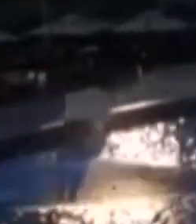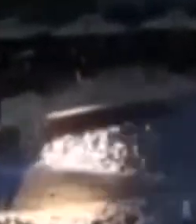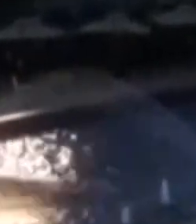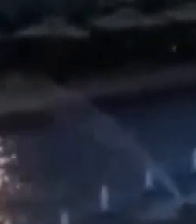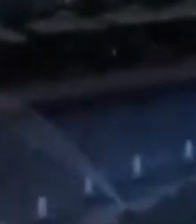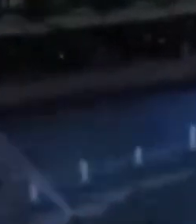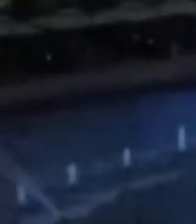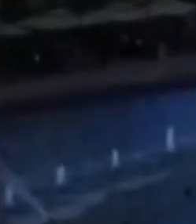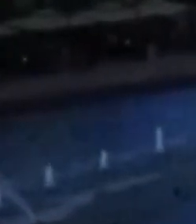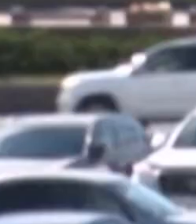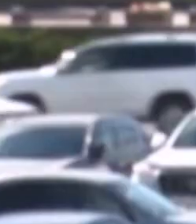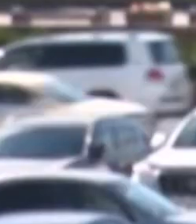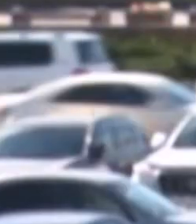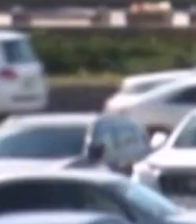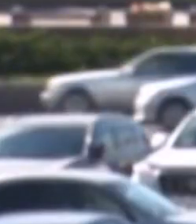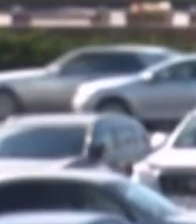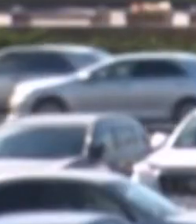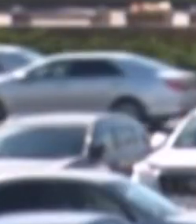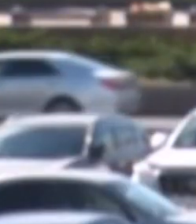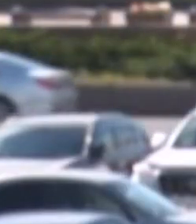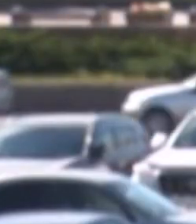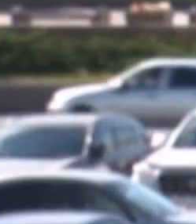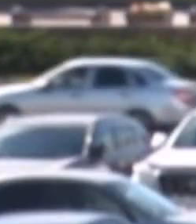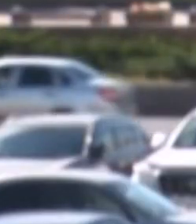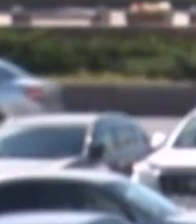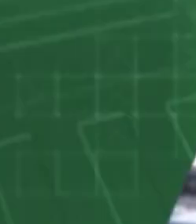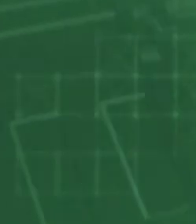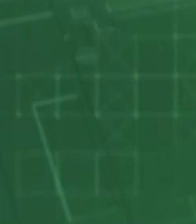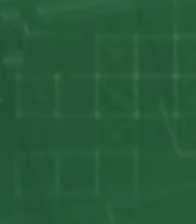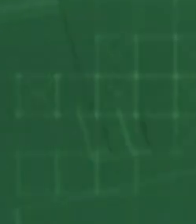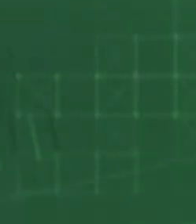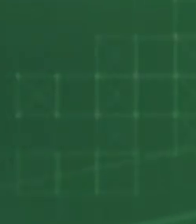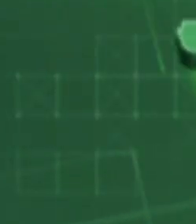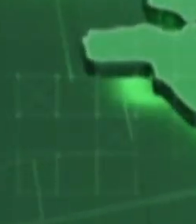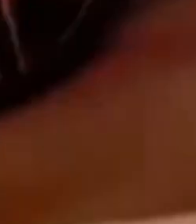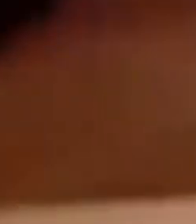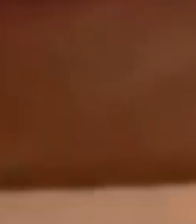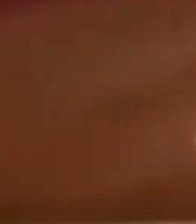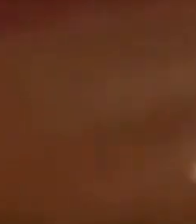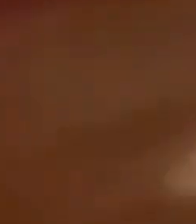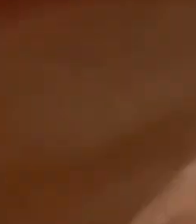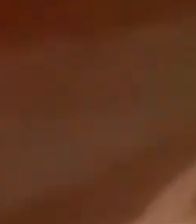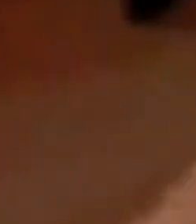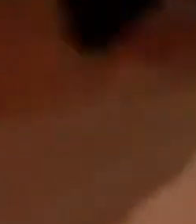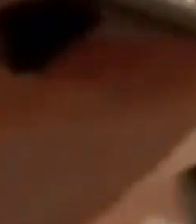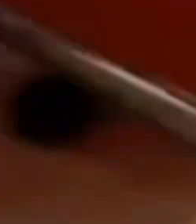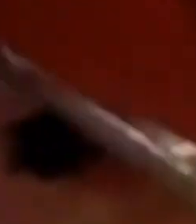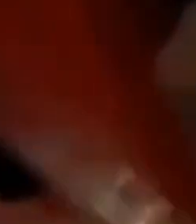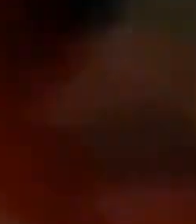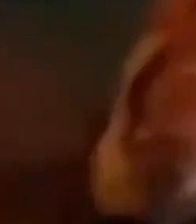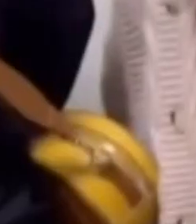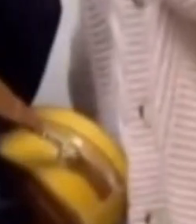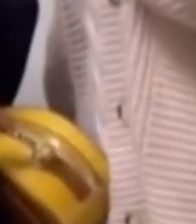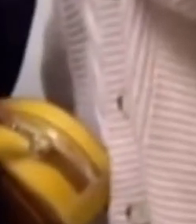страны вернуть прежнее название узнавала я мира ржаного обманом завлекали в